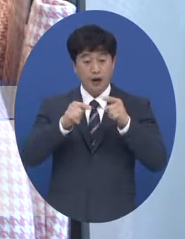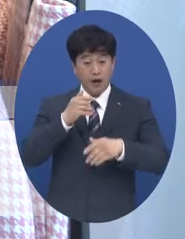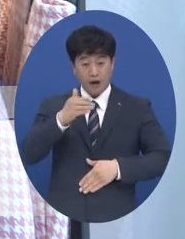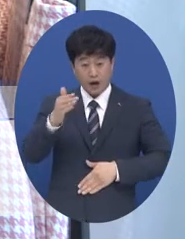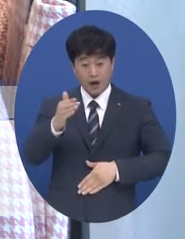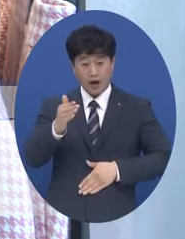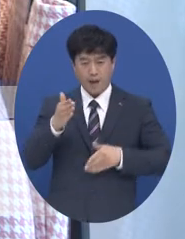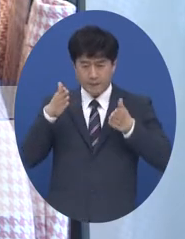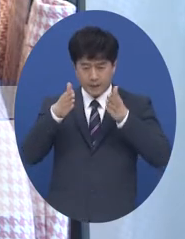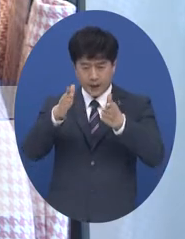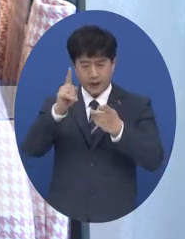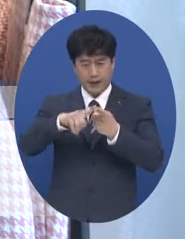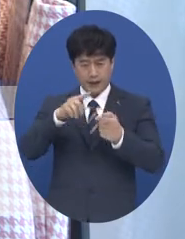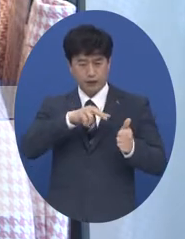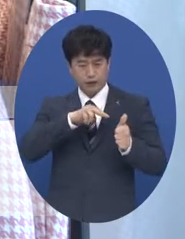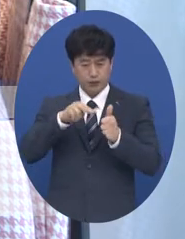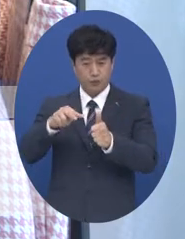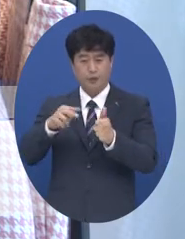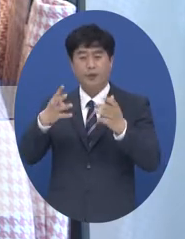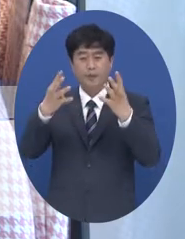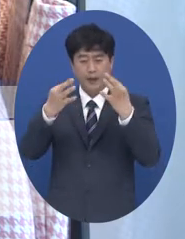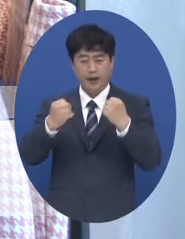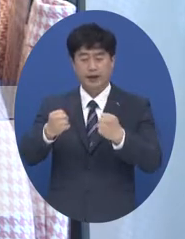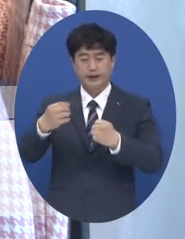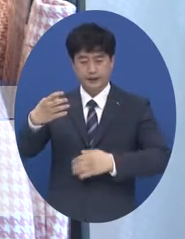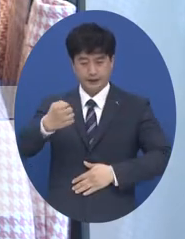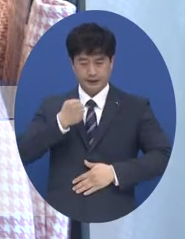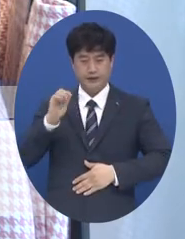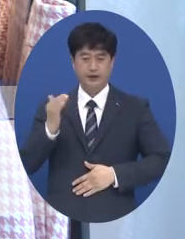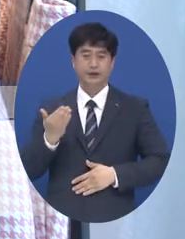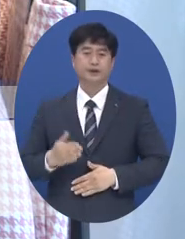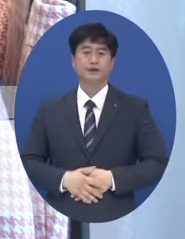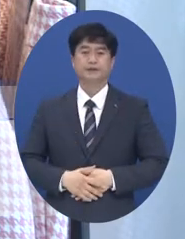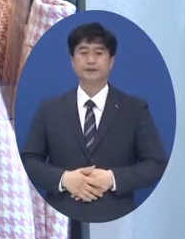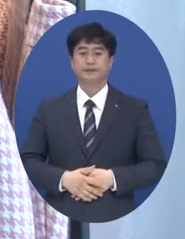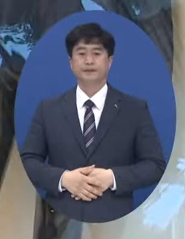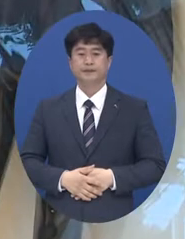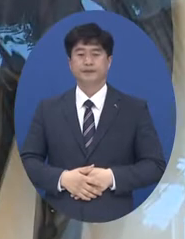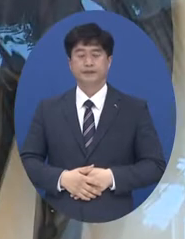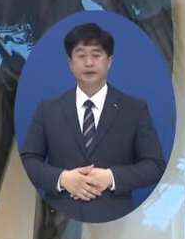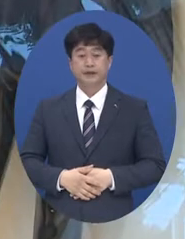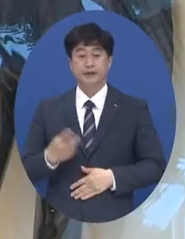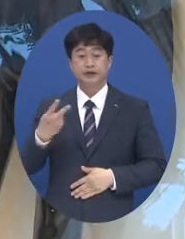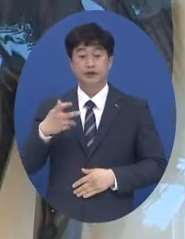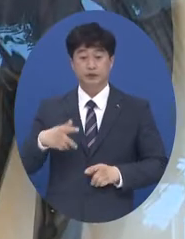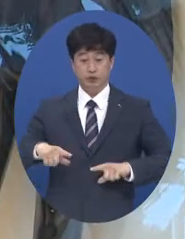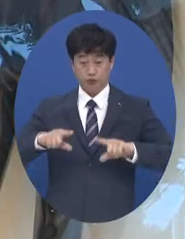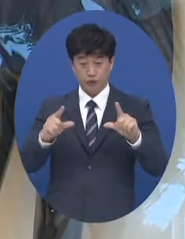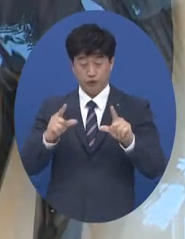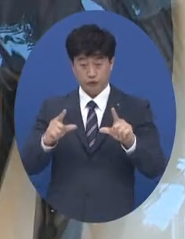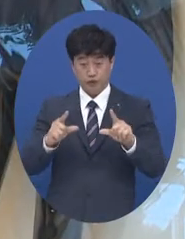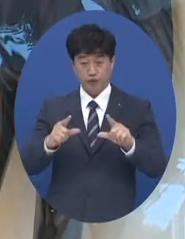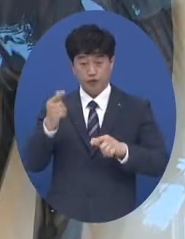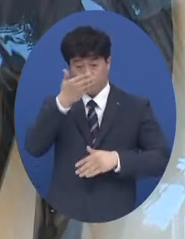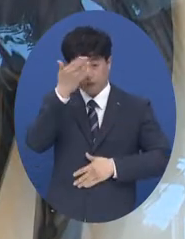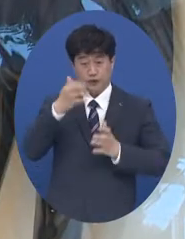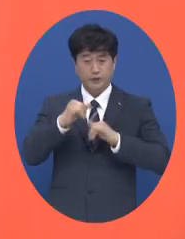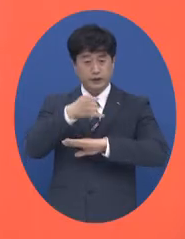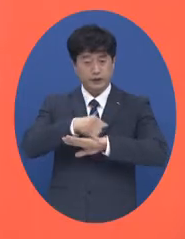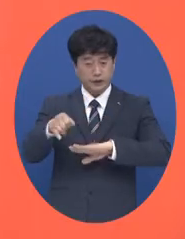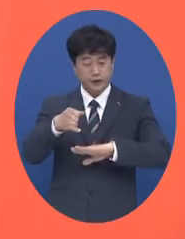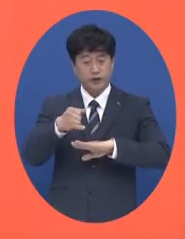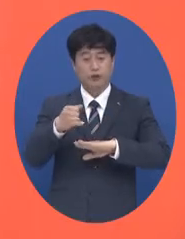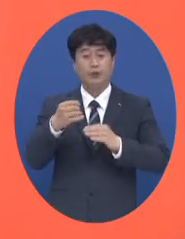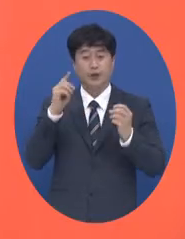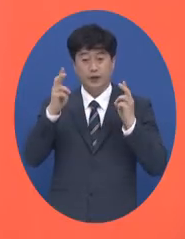나아가야 대한 이제 프랜드 방향이나 그런 거야 이렇게 정보를 많이 받았던 것 같아요 2016년 청년 디자이너들의 창업을